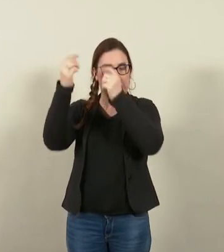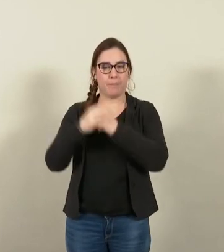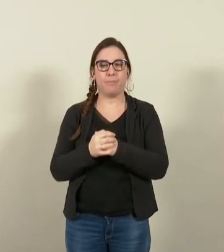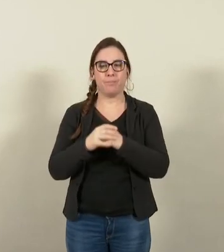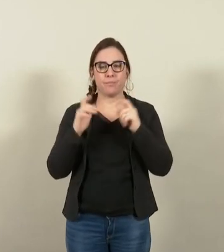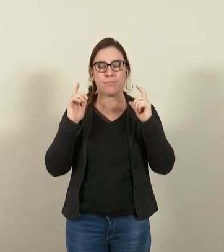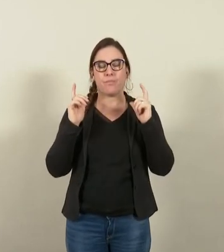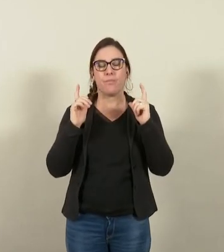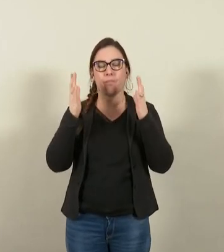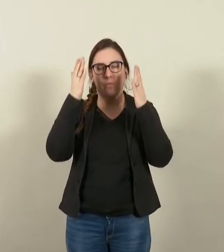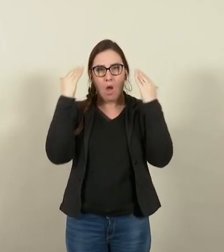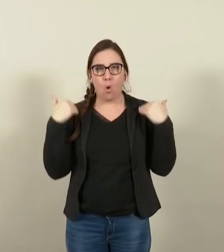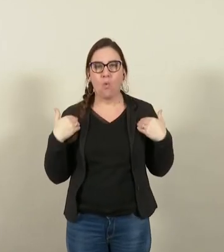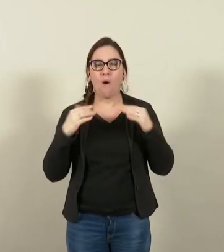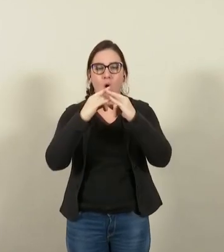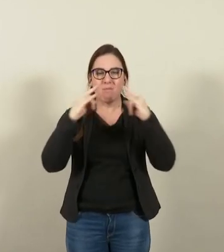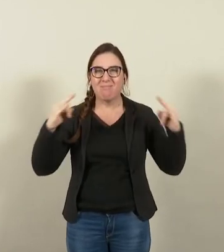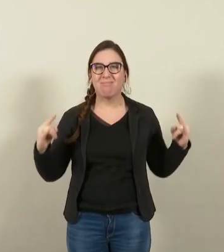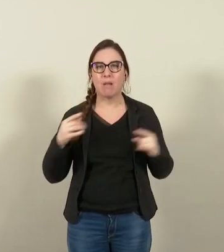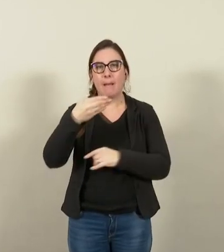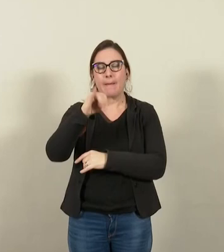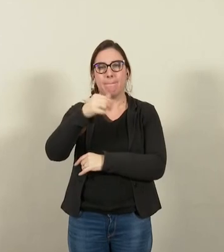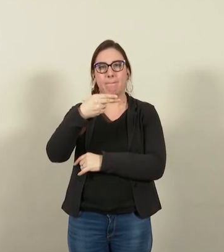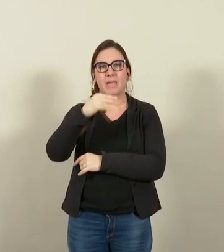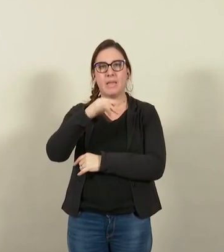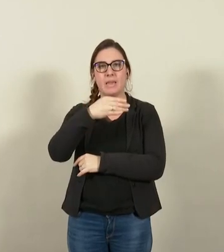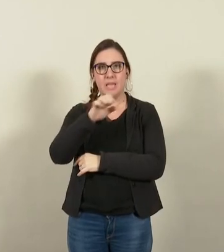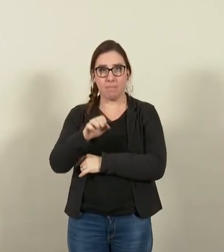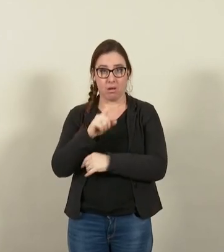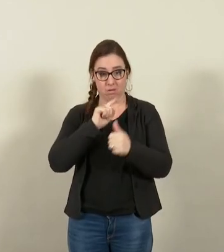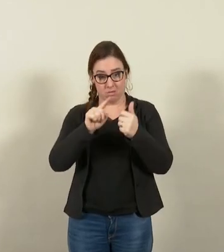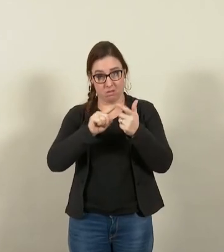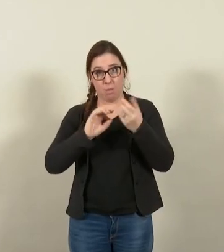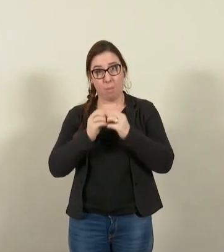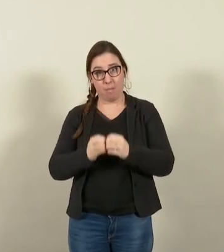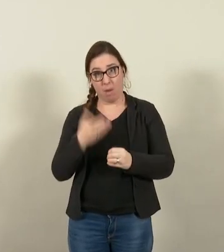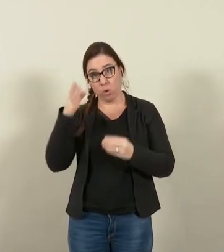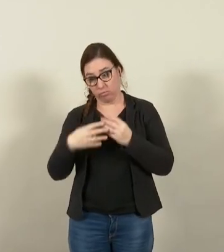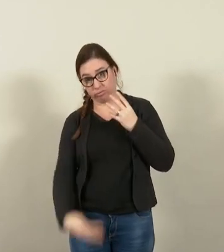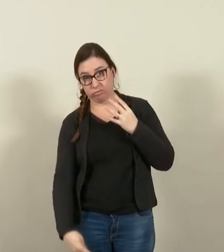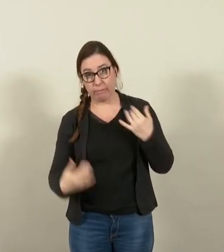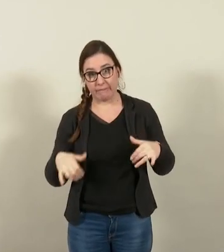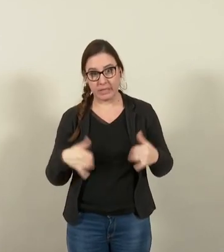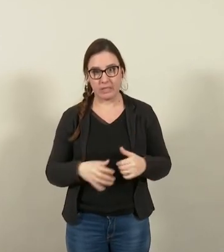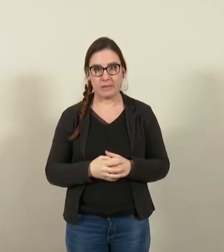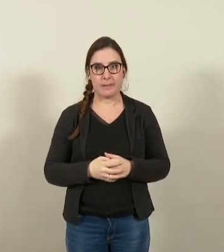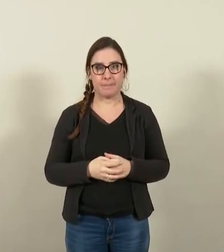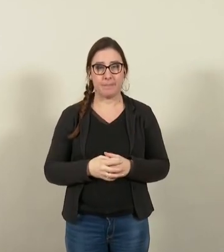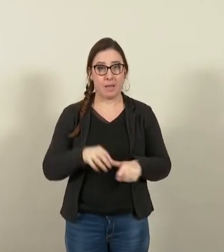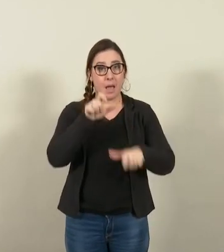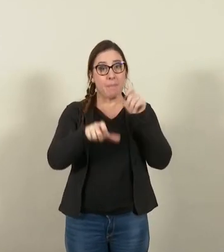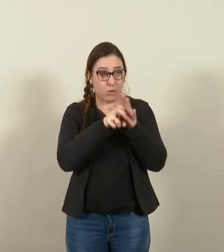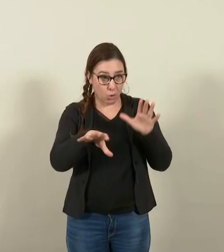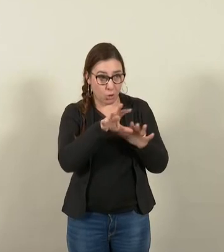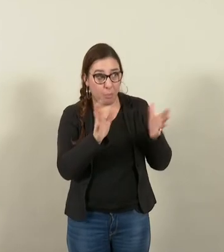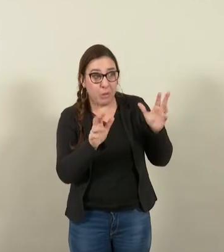Minimes euh on a vu tous les problèmes que que ça pose pour ne citer que cela il faut que que les grenoblois qui nous écoutent s'il y